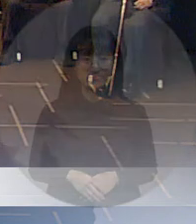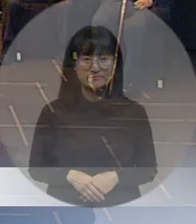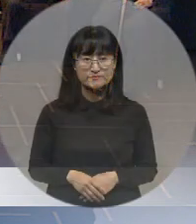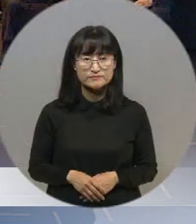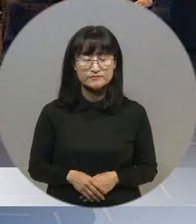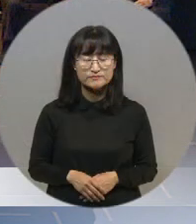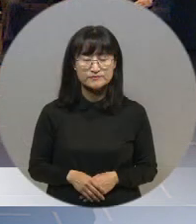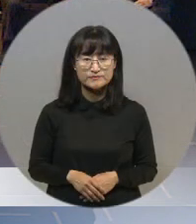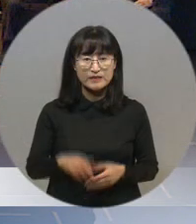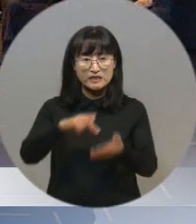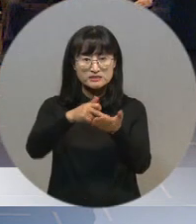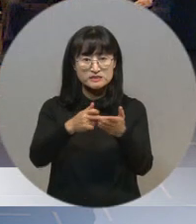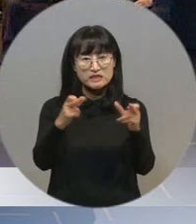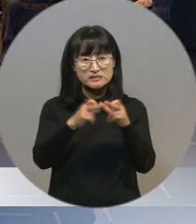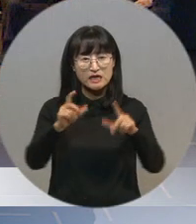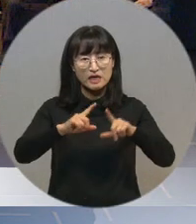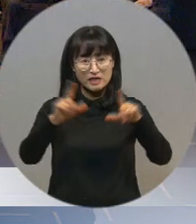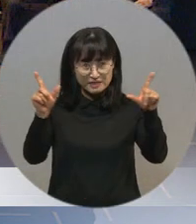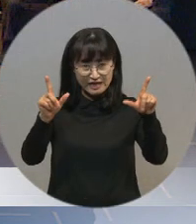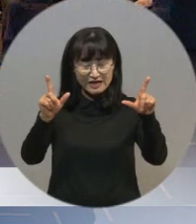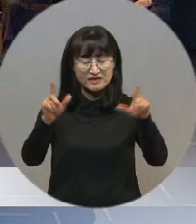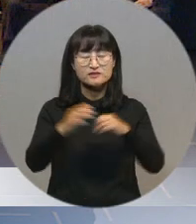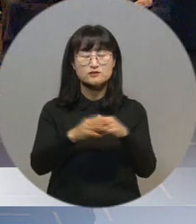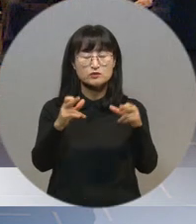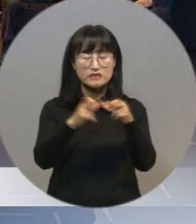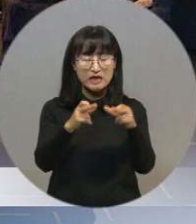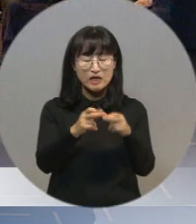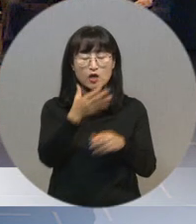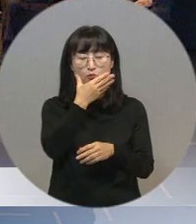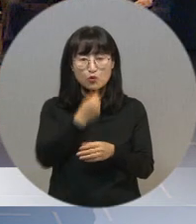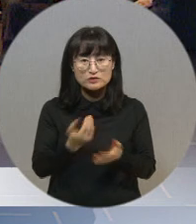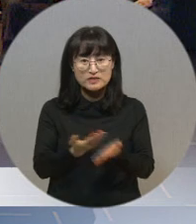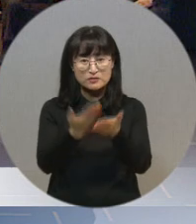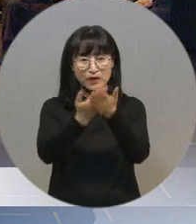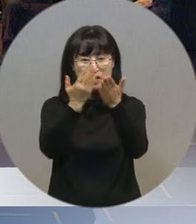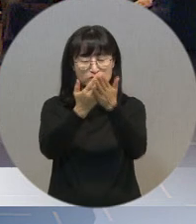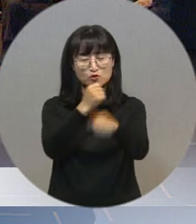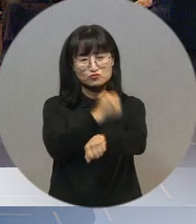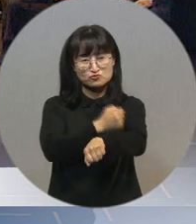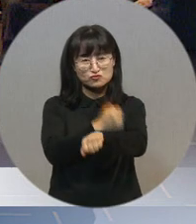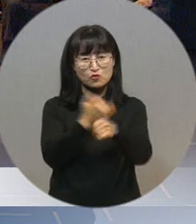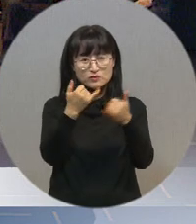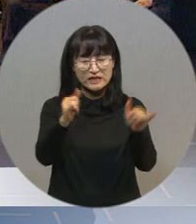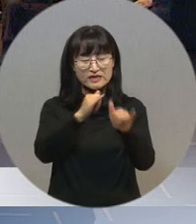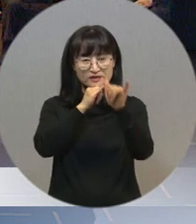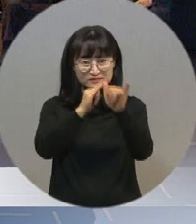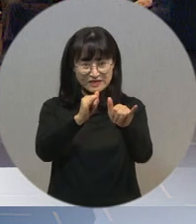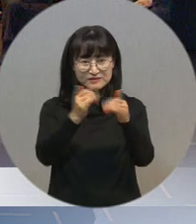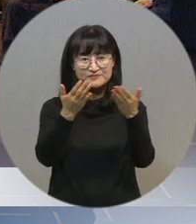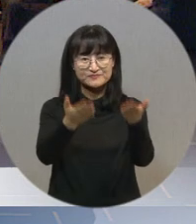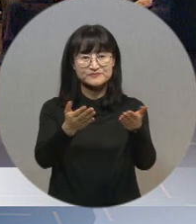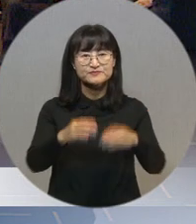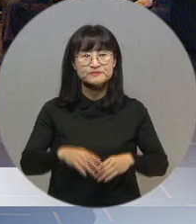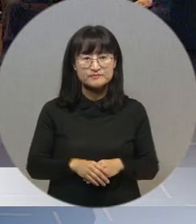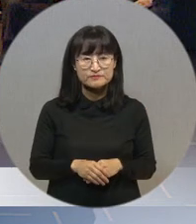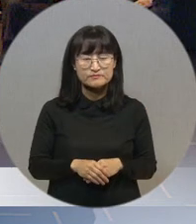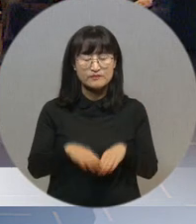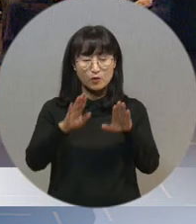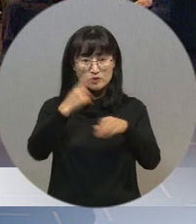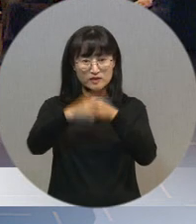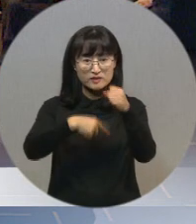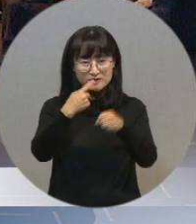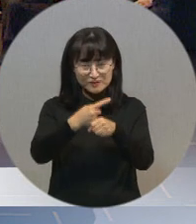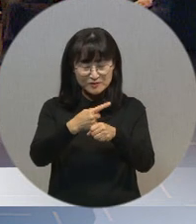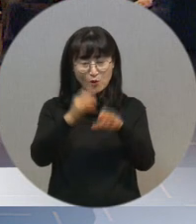지체 장애인의 날을 맞아 장애인 복지 발전에 기여한 이들의 공로를 시상하는 자리가 마련됐습니다 올 한해를